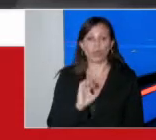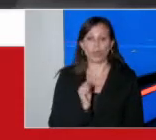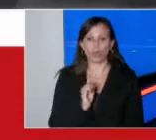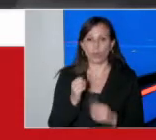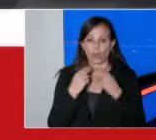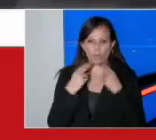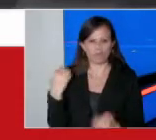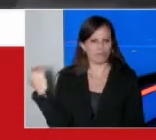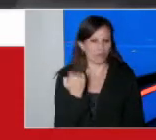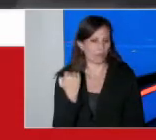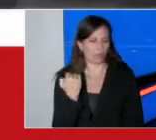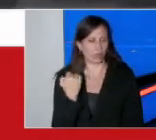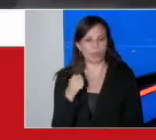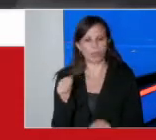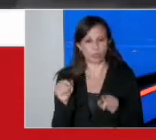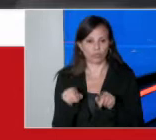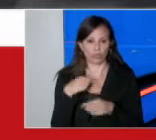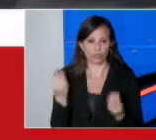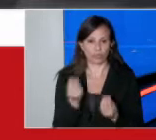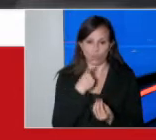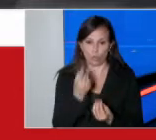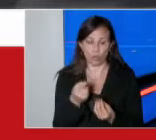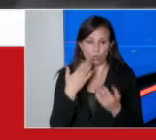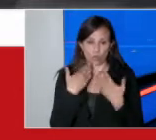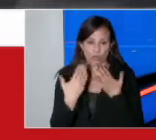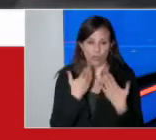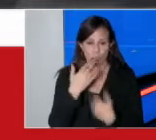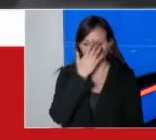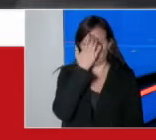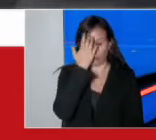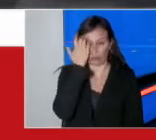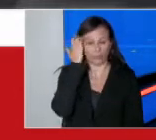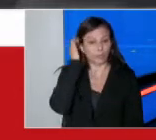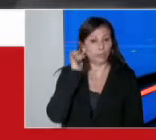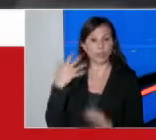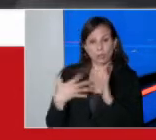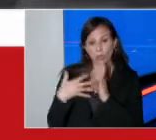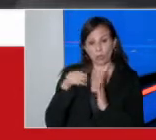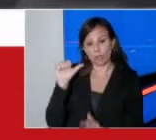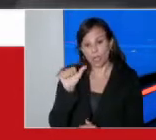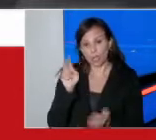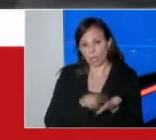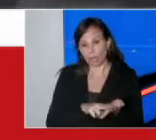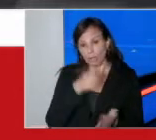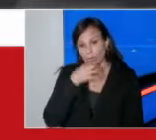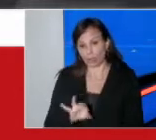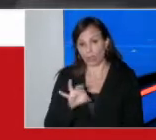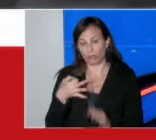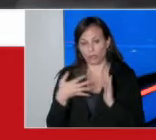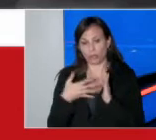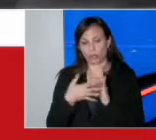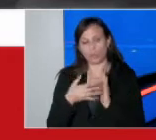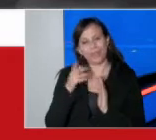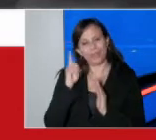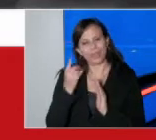כל כך חריפה לדברים שנאמרו בישיבה. הביקורת של אלי היא ביקורת לגיטימית. מותר לו למתוח ביקורת, אבל